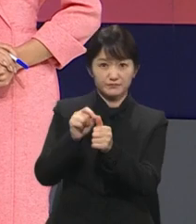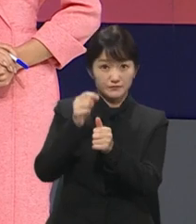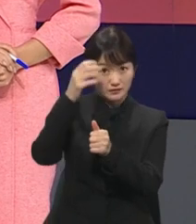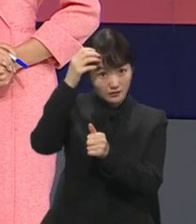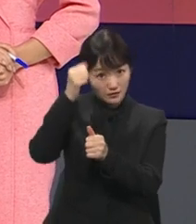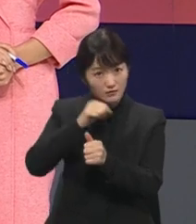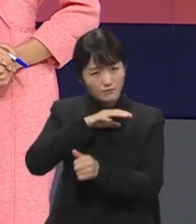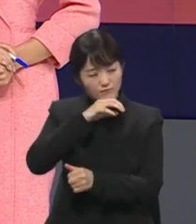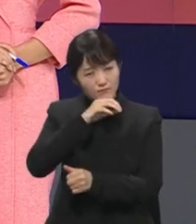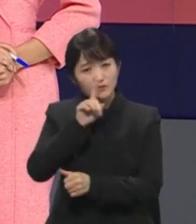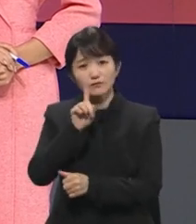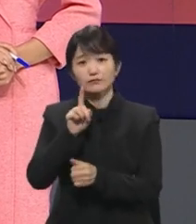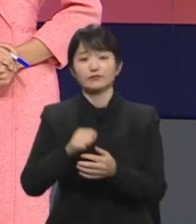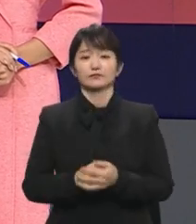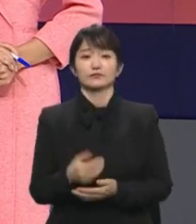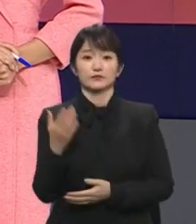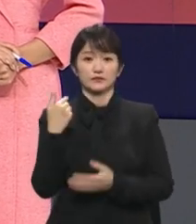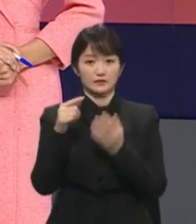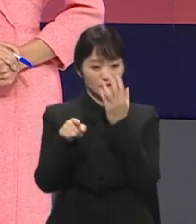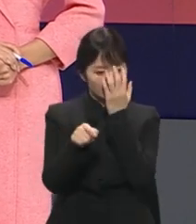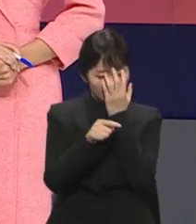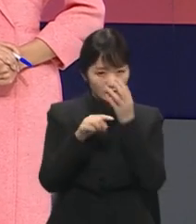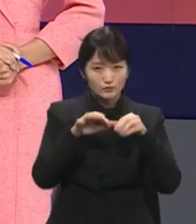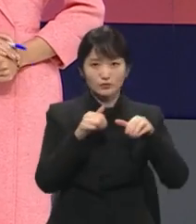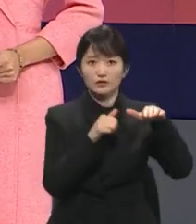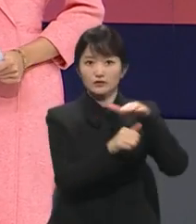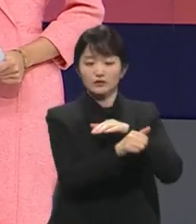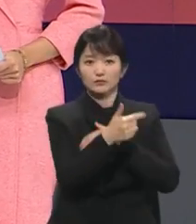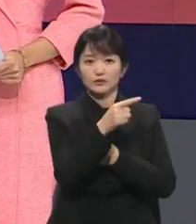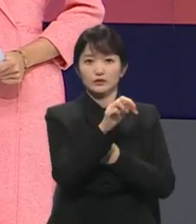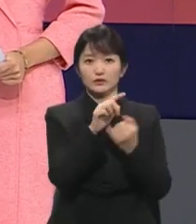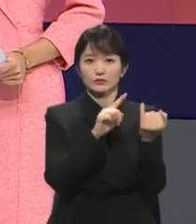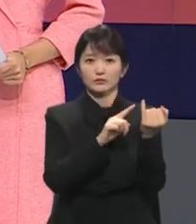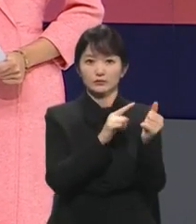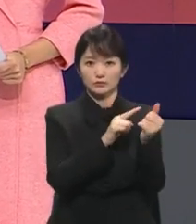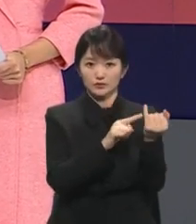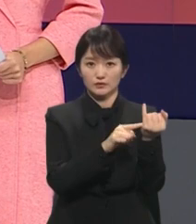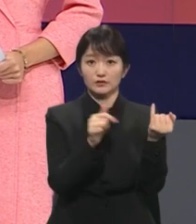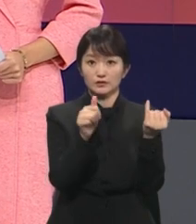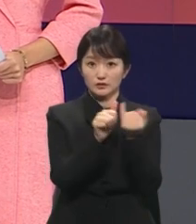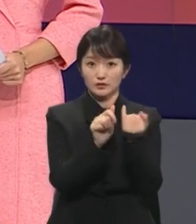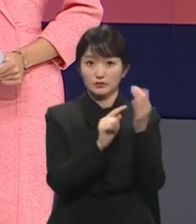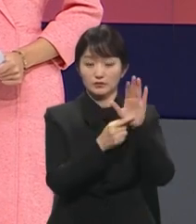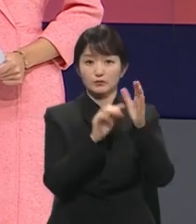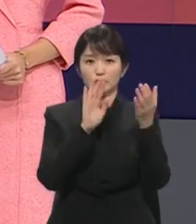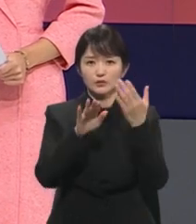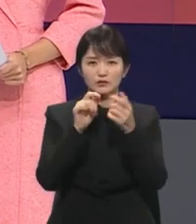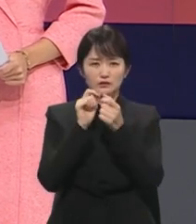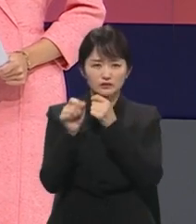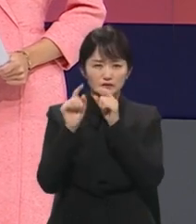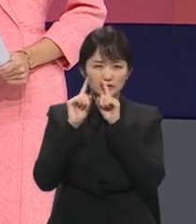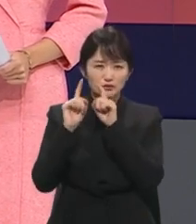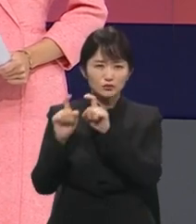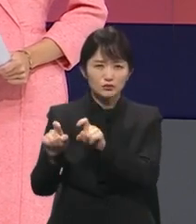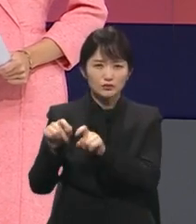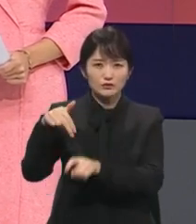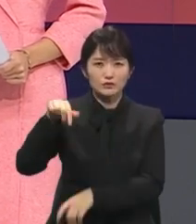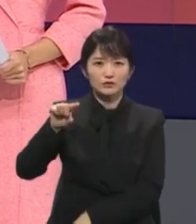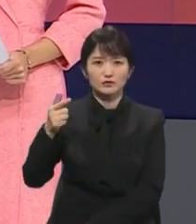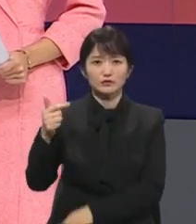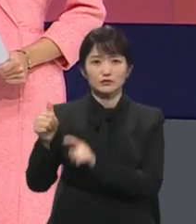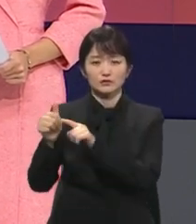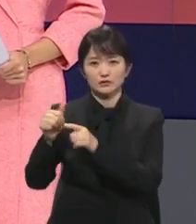걸까요 전 팬신 국가대표 남현희 씨와 결혼 발표 이후 사기 의욕이 확산한 전 씨 경찰이 구속영장을